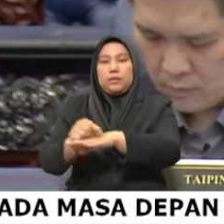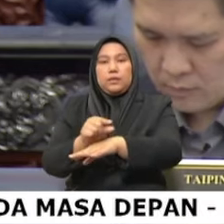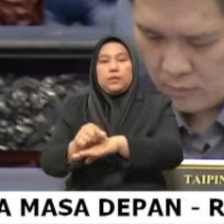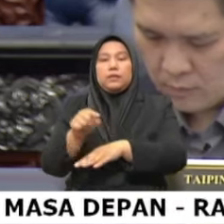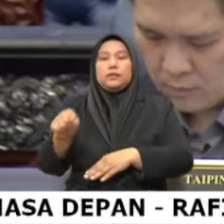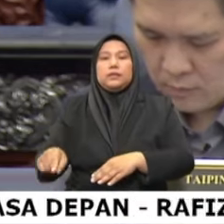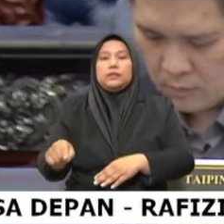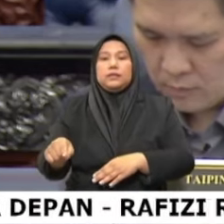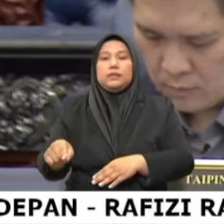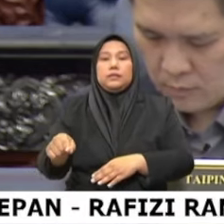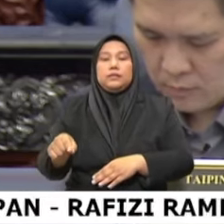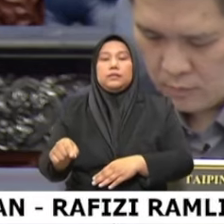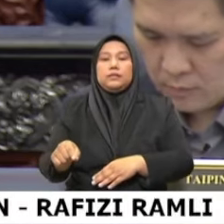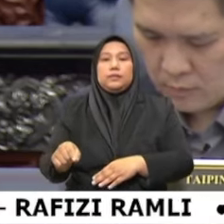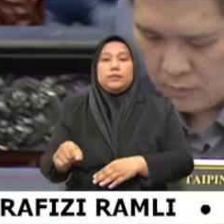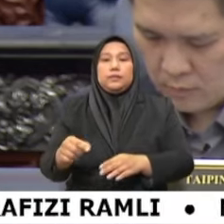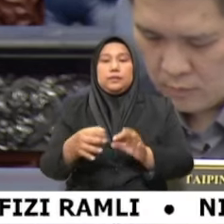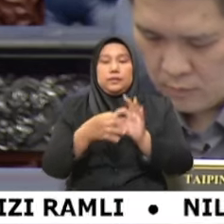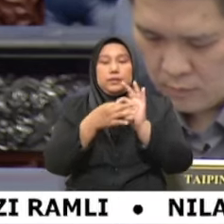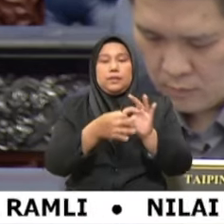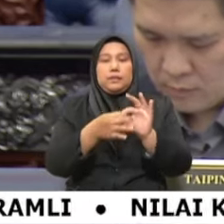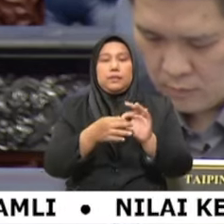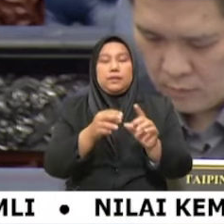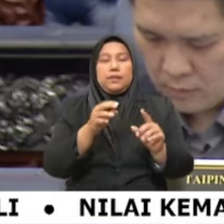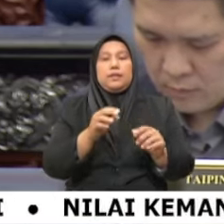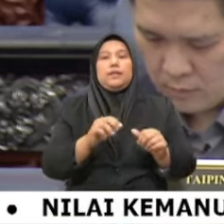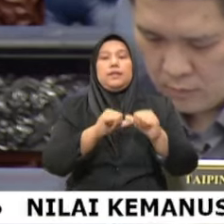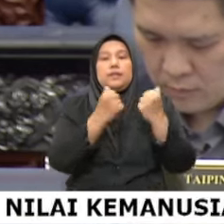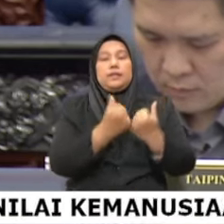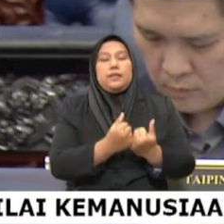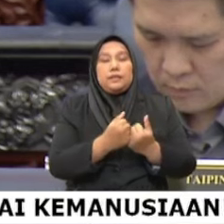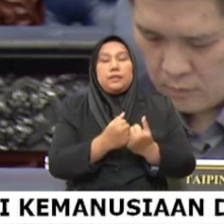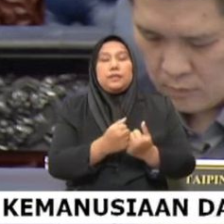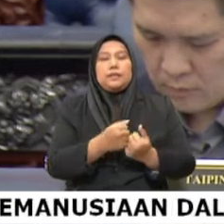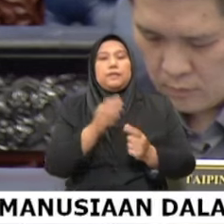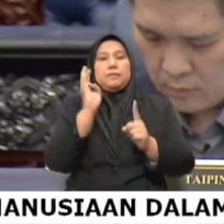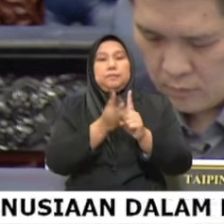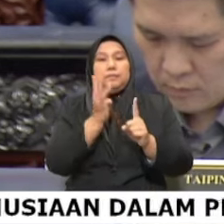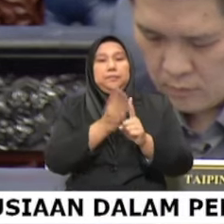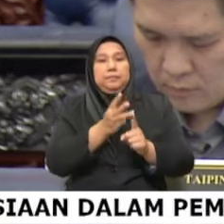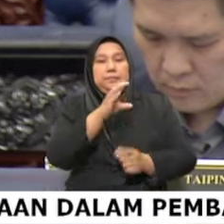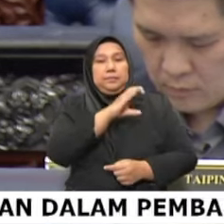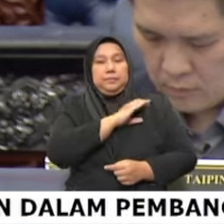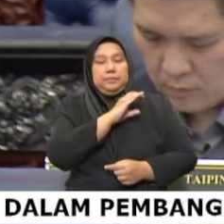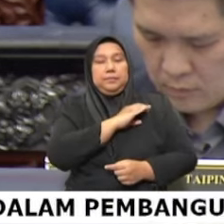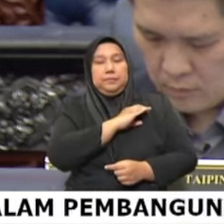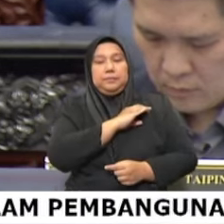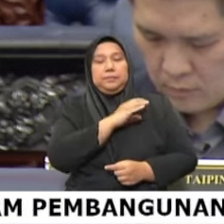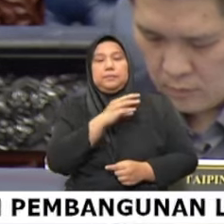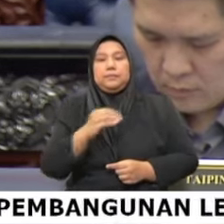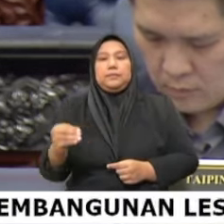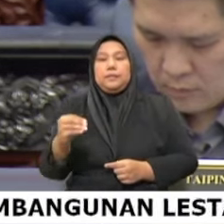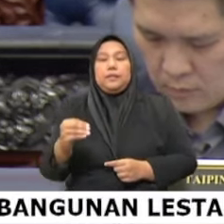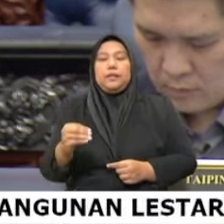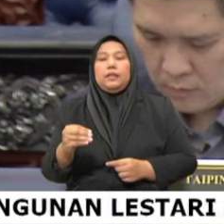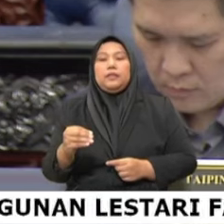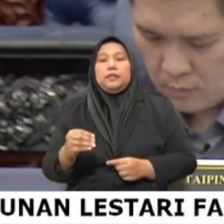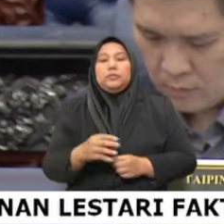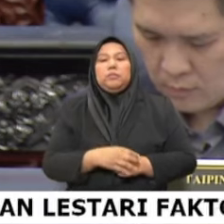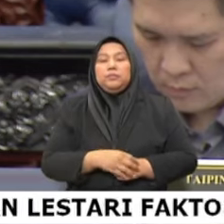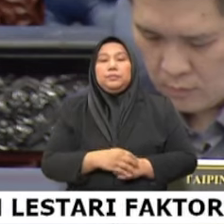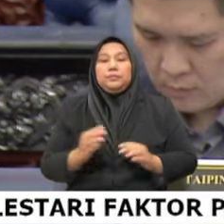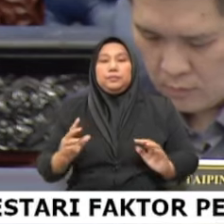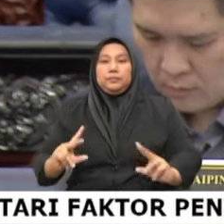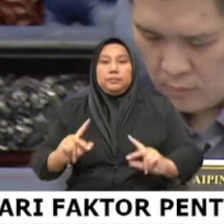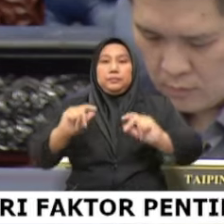kerjasama sedia ada antara agensi seperti JKM, PDRM dan pihak berkuasa agama negeri dipertingkatkan untuk